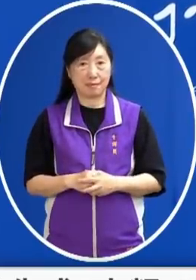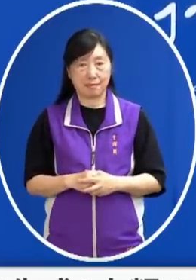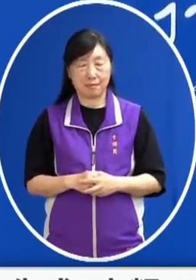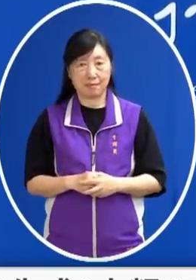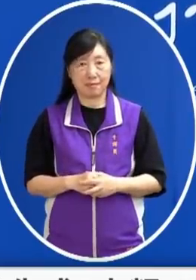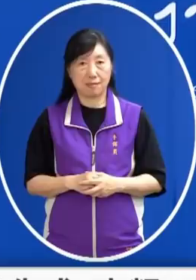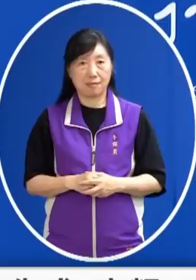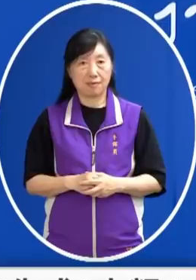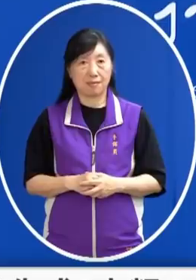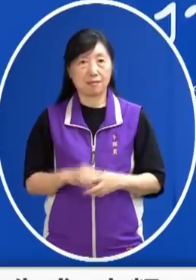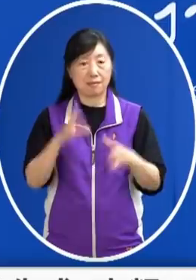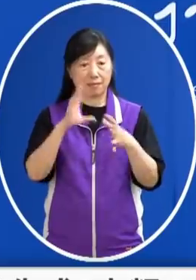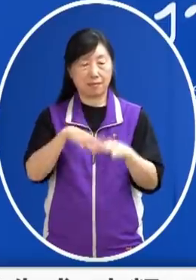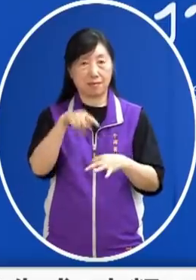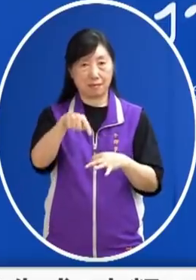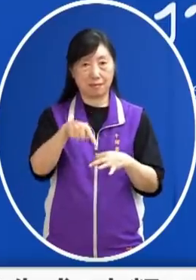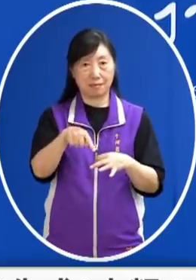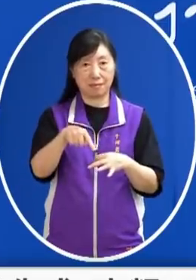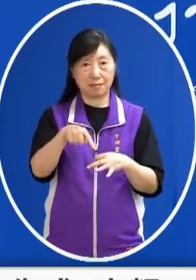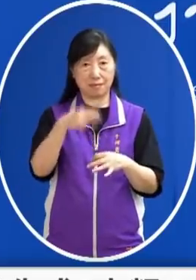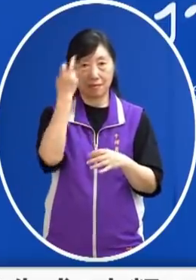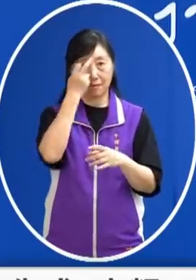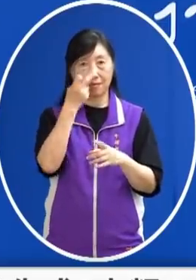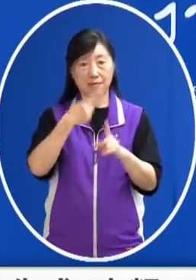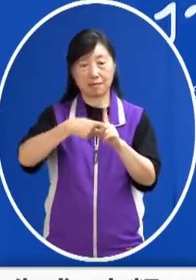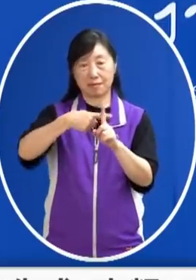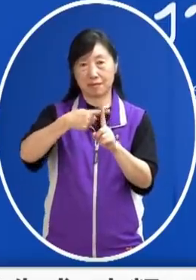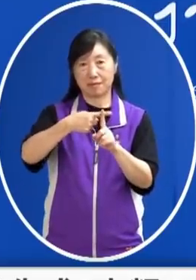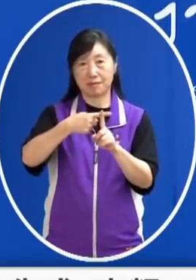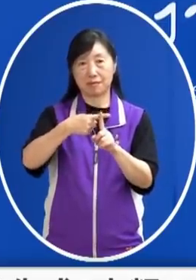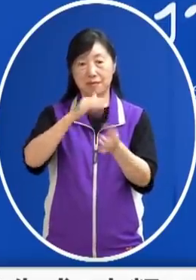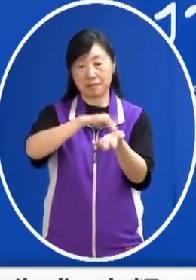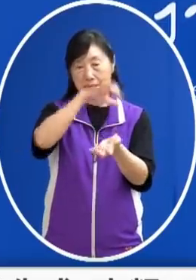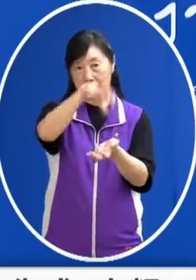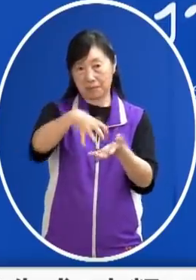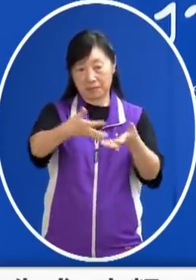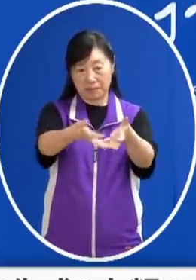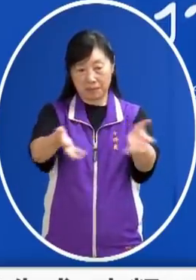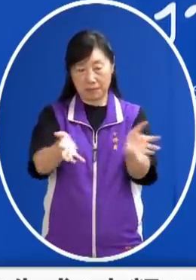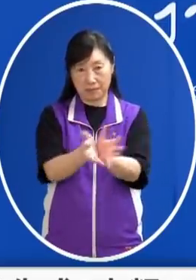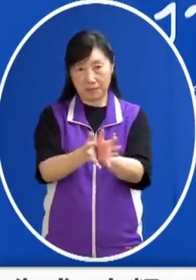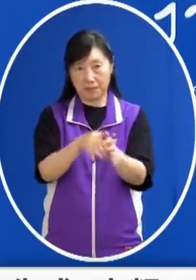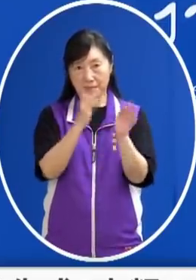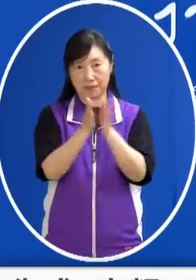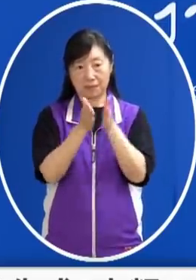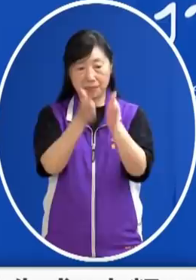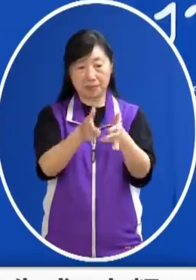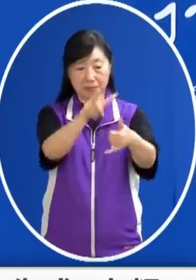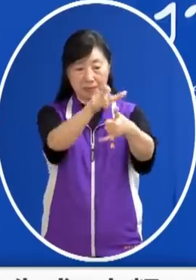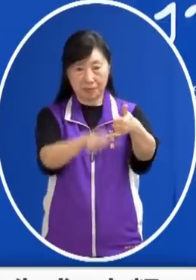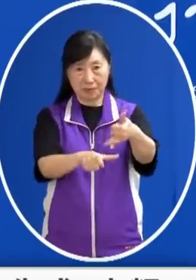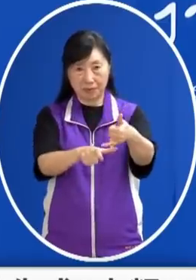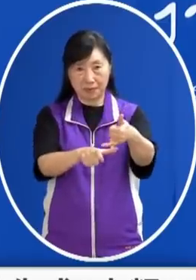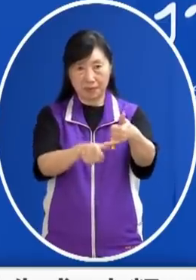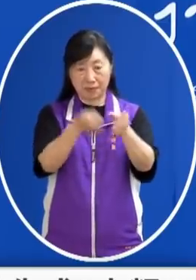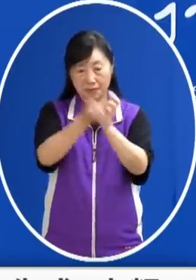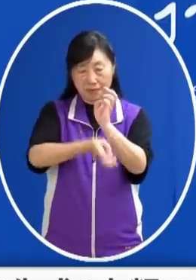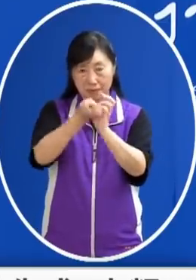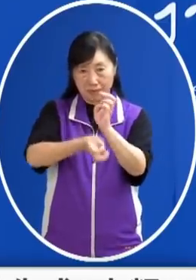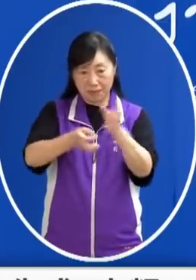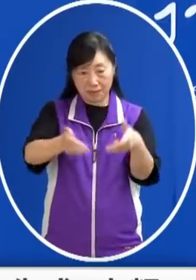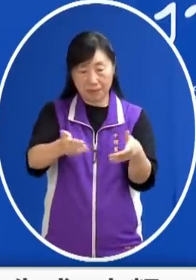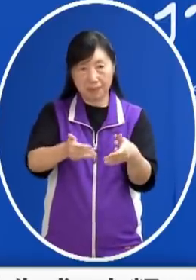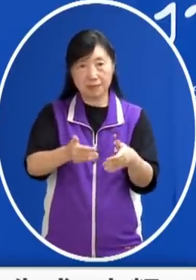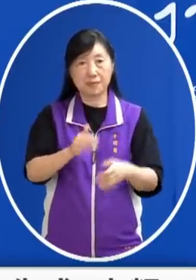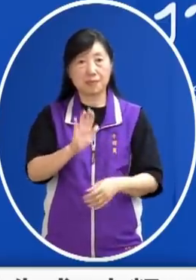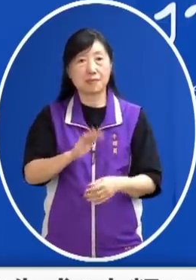有量能，有每一个医院的第一线的照护团队都可以好好的、非常仔细的把每一个病人做